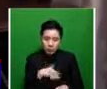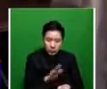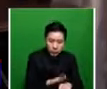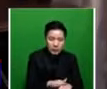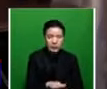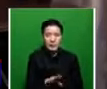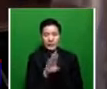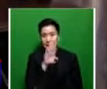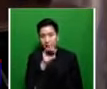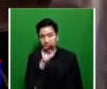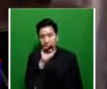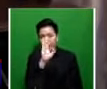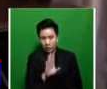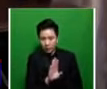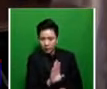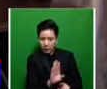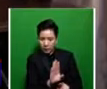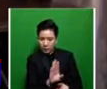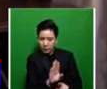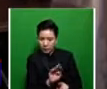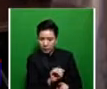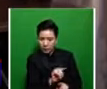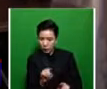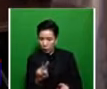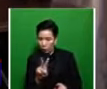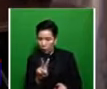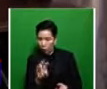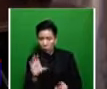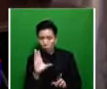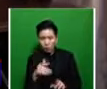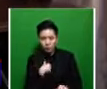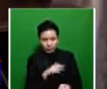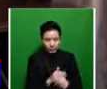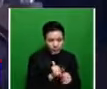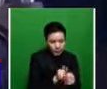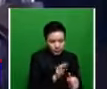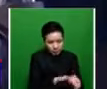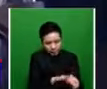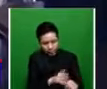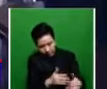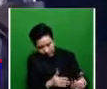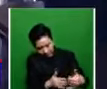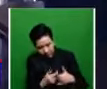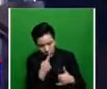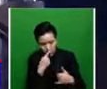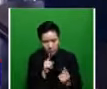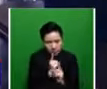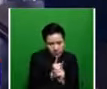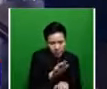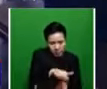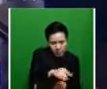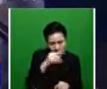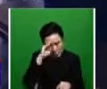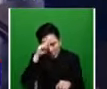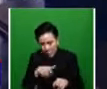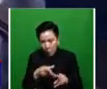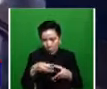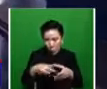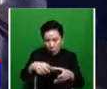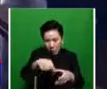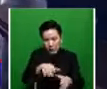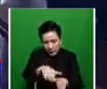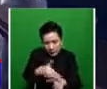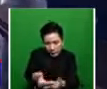อย40ถึง200กว่าราย300กว่ารายก็มีแล้วก็เชิญตัวมาที่โรงพยาบาลนะครับโดยส่วนใหญ่